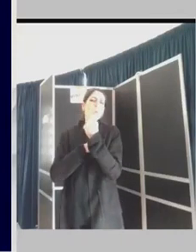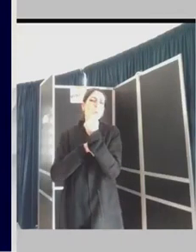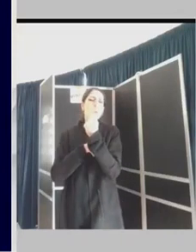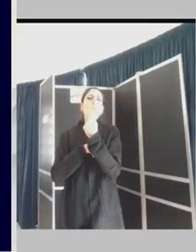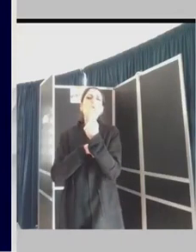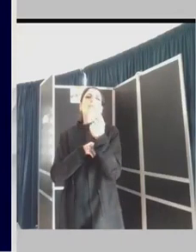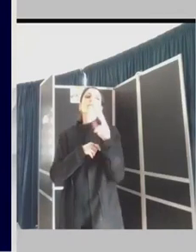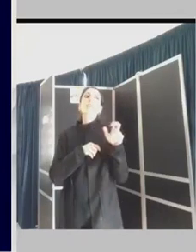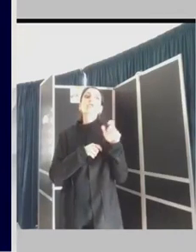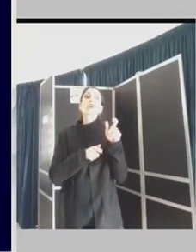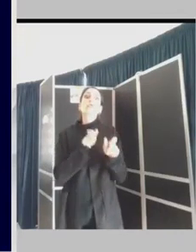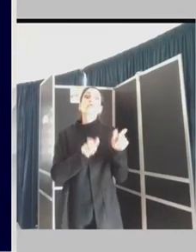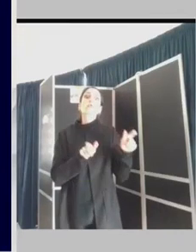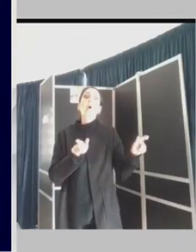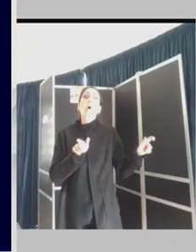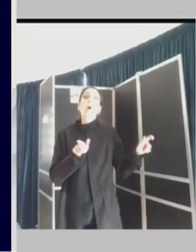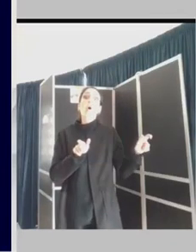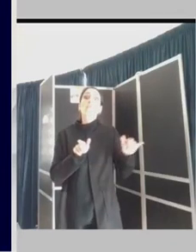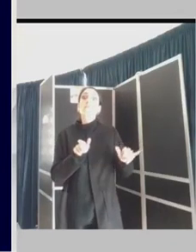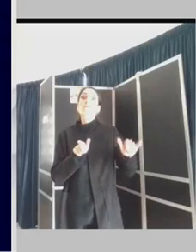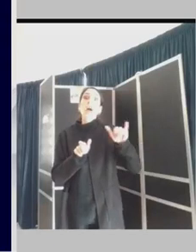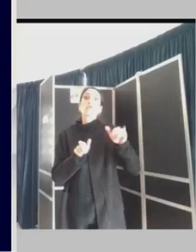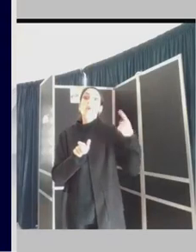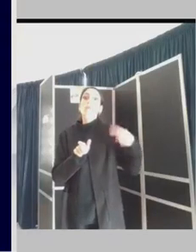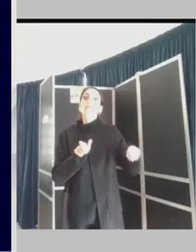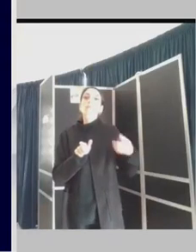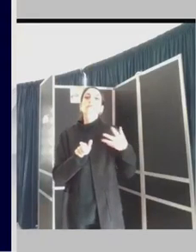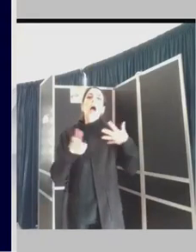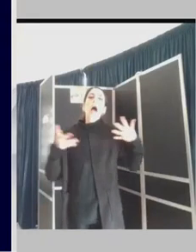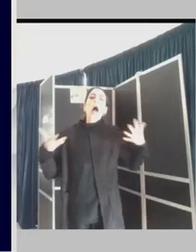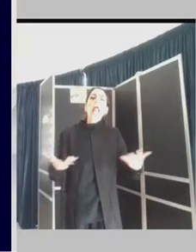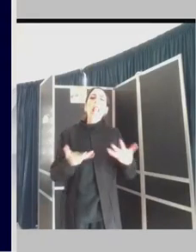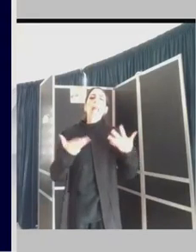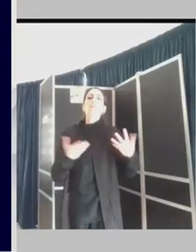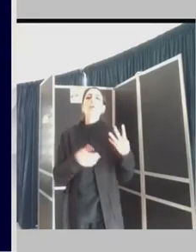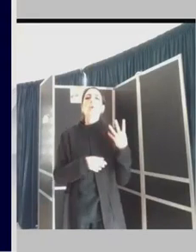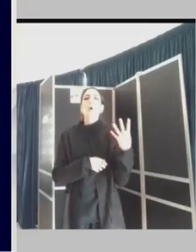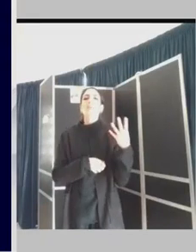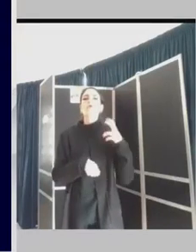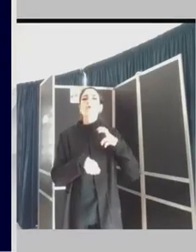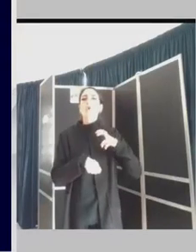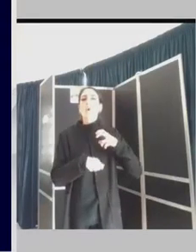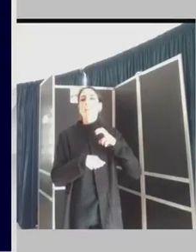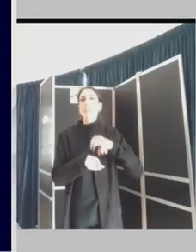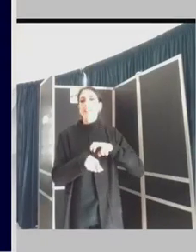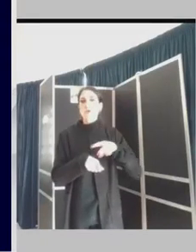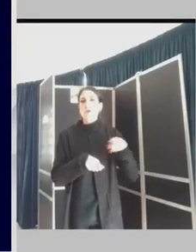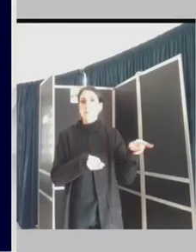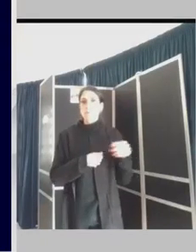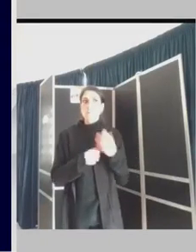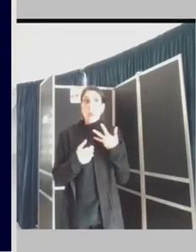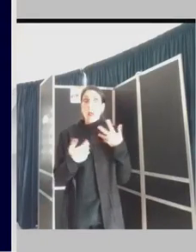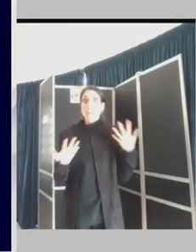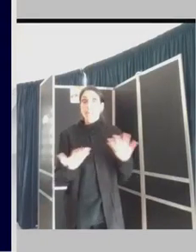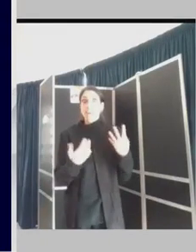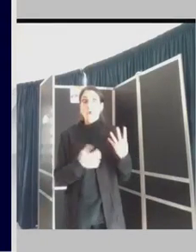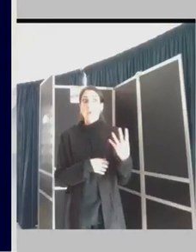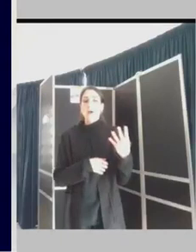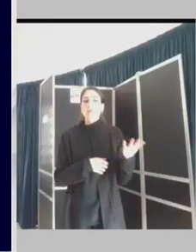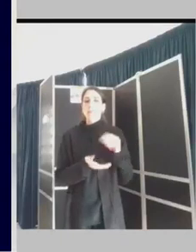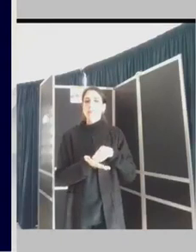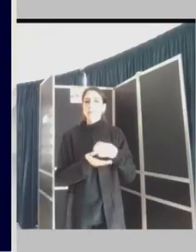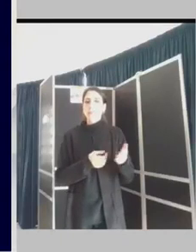almeno 4 medici. Quel giorno avevamo 50 passeggeri a bordo e non c'era manco un medico. E